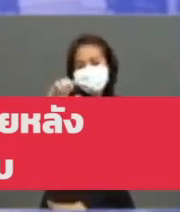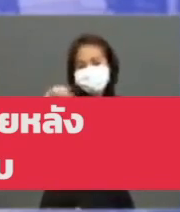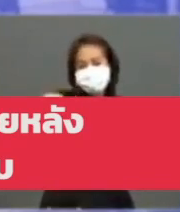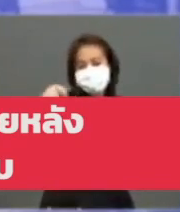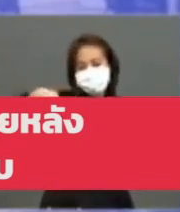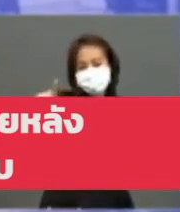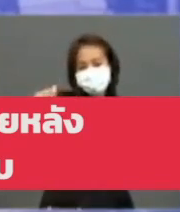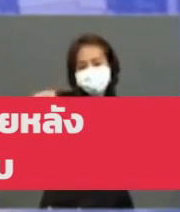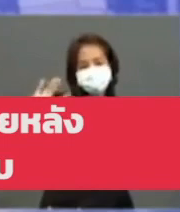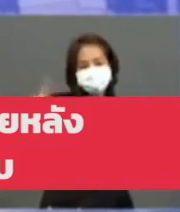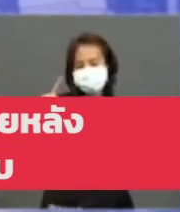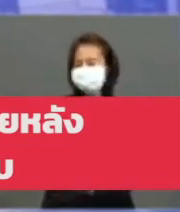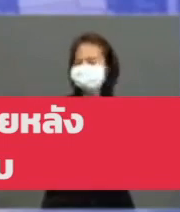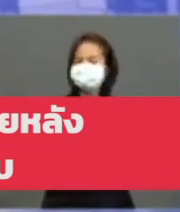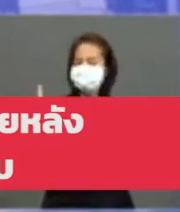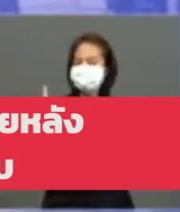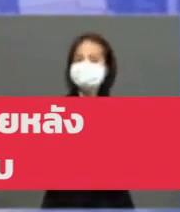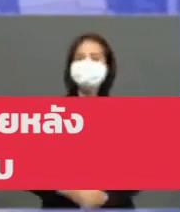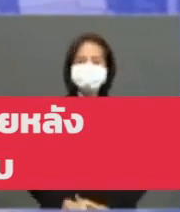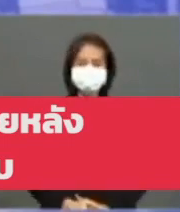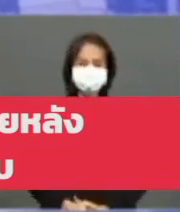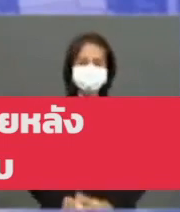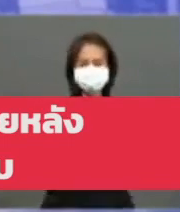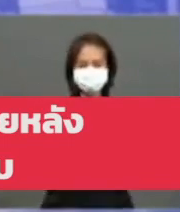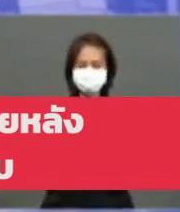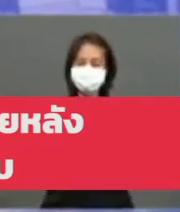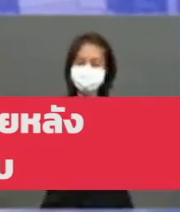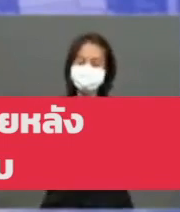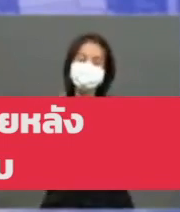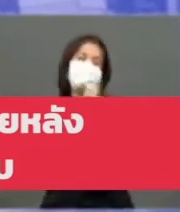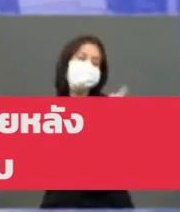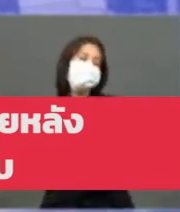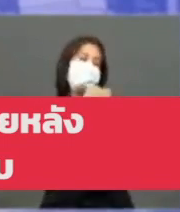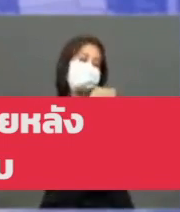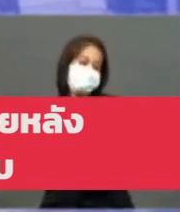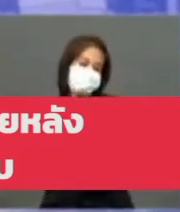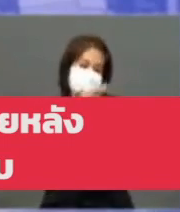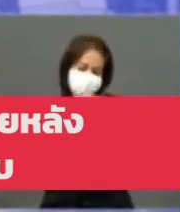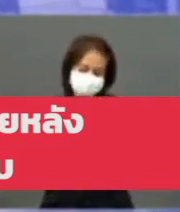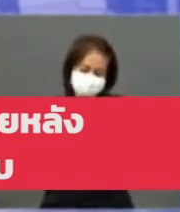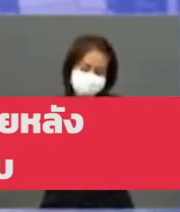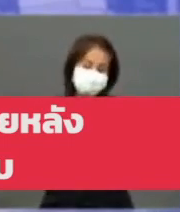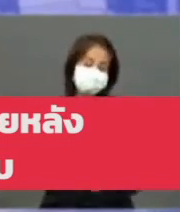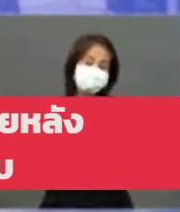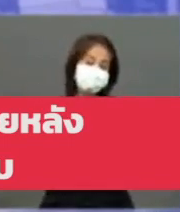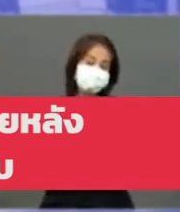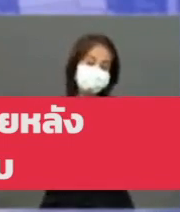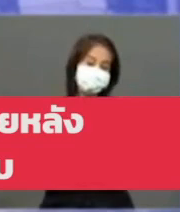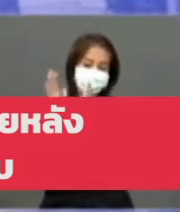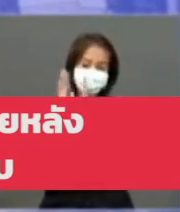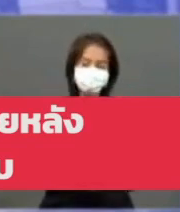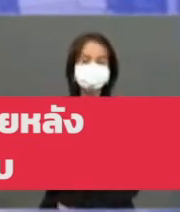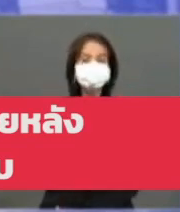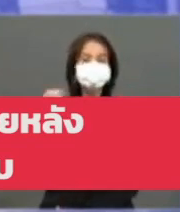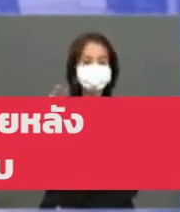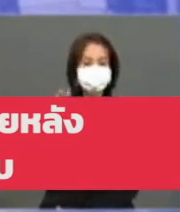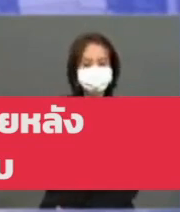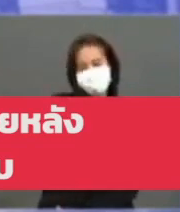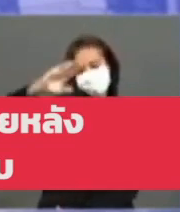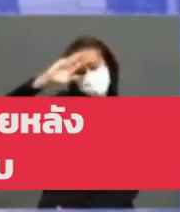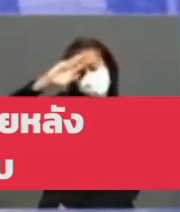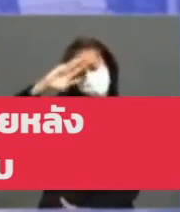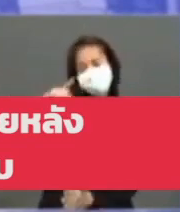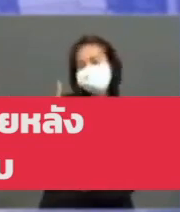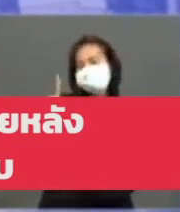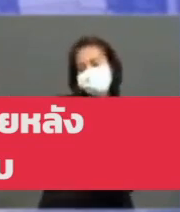ก็ถือว่าวัคซีนอยู่ในระหว่างปลอดภัยทางนี้ยังไม่มีรายใดเสียชีวิตจากการฉีดวัคซีนโดยคณะแพทย์ผู้เชี่ยวชาญได้สรุปผลว่